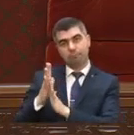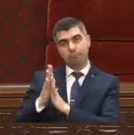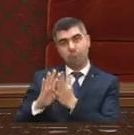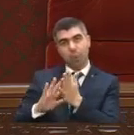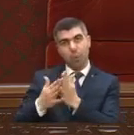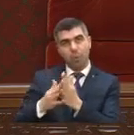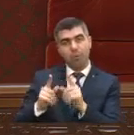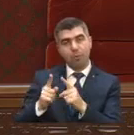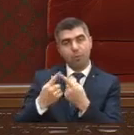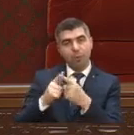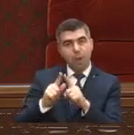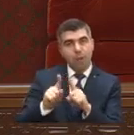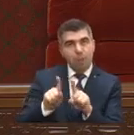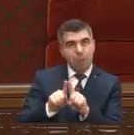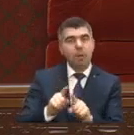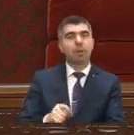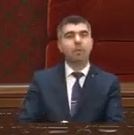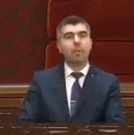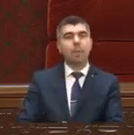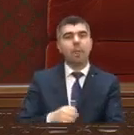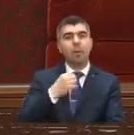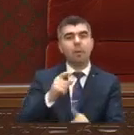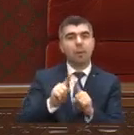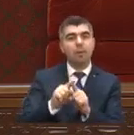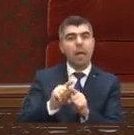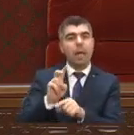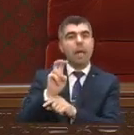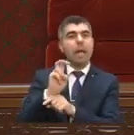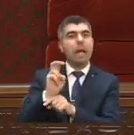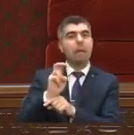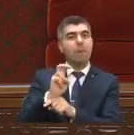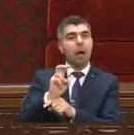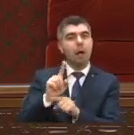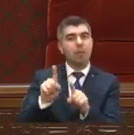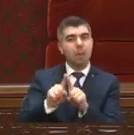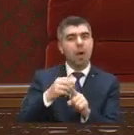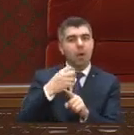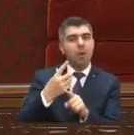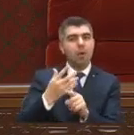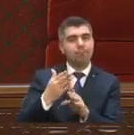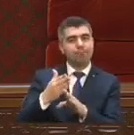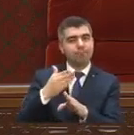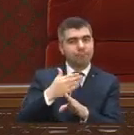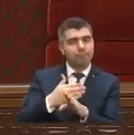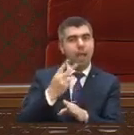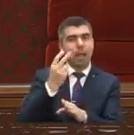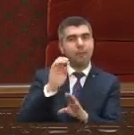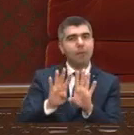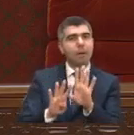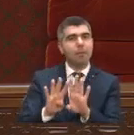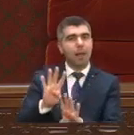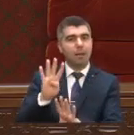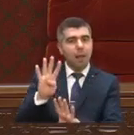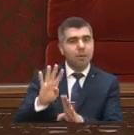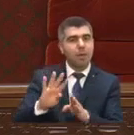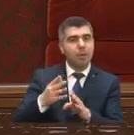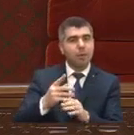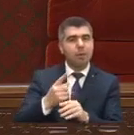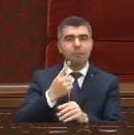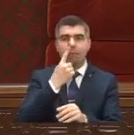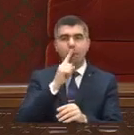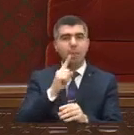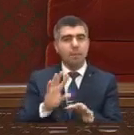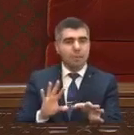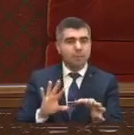فيه ديك النقطة المركزية ديال الكريمة اللي هي كانت طارت نقاش في 2014 إلى حين كنا وصلنا لعقد التوقيع وما